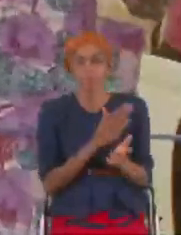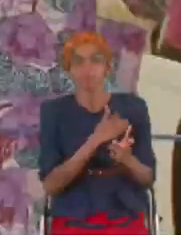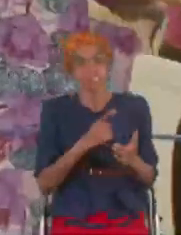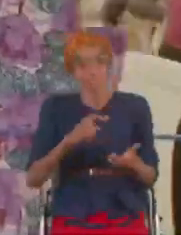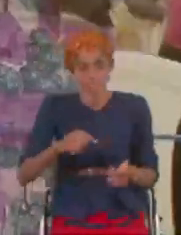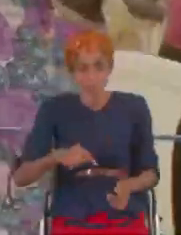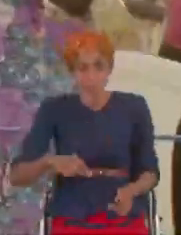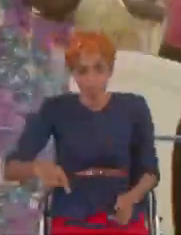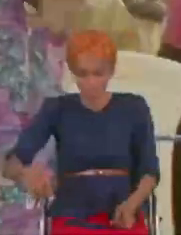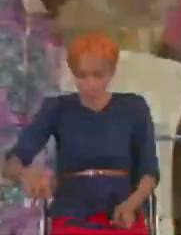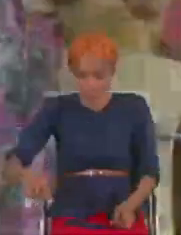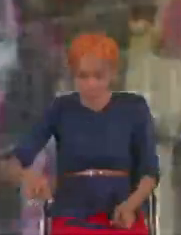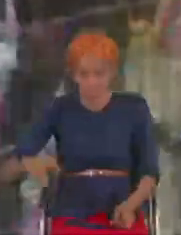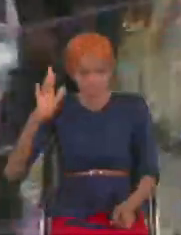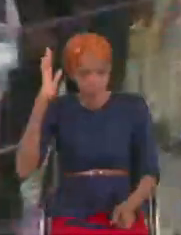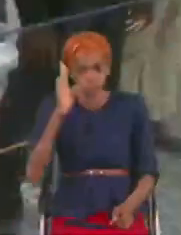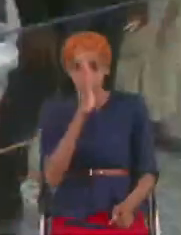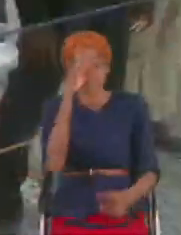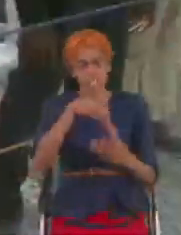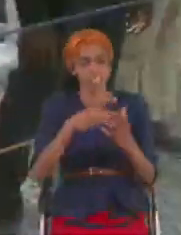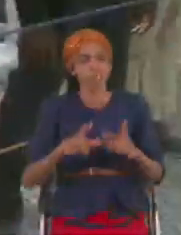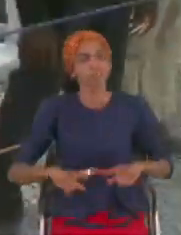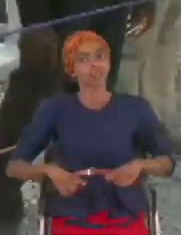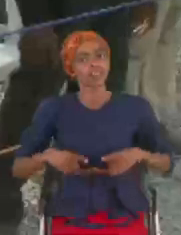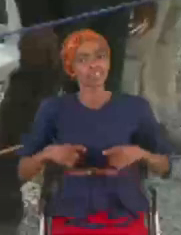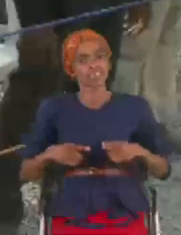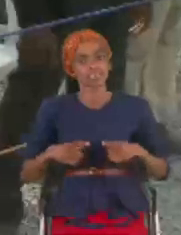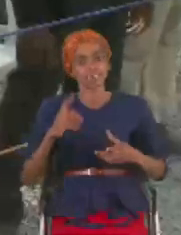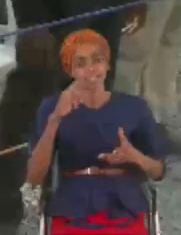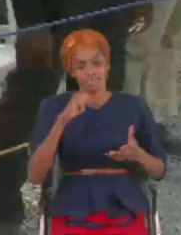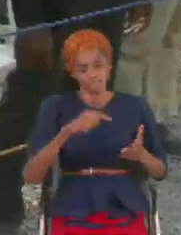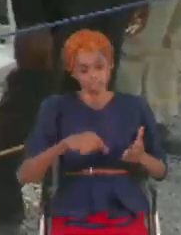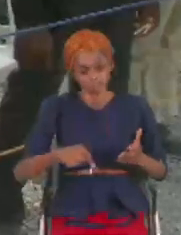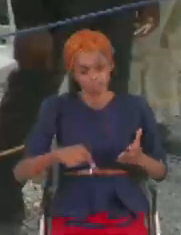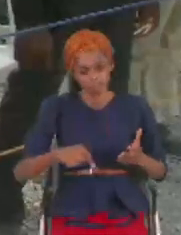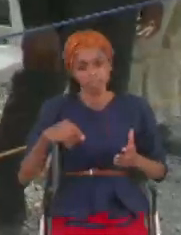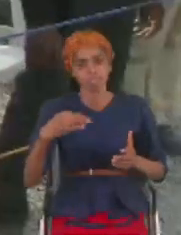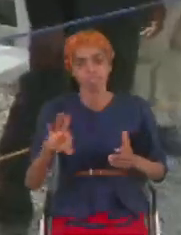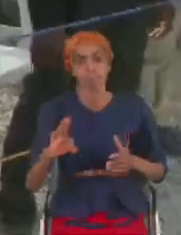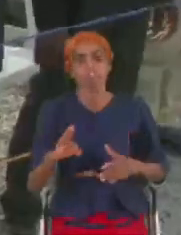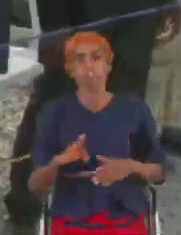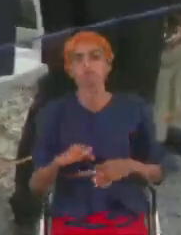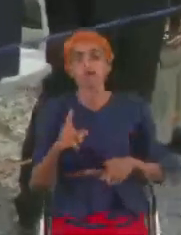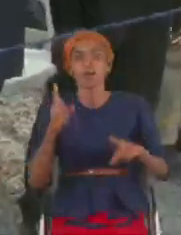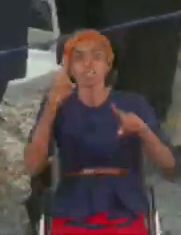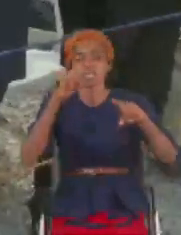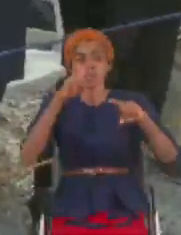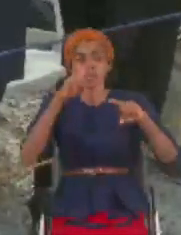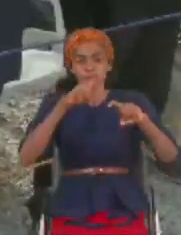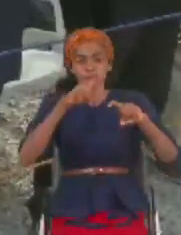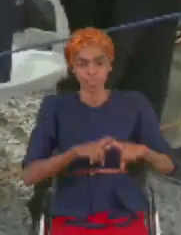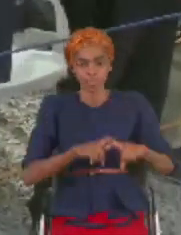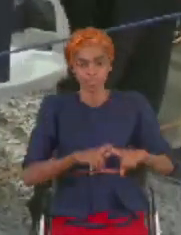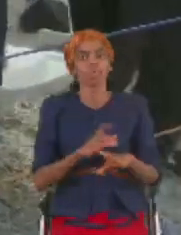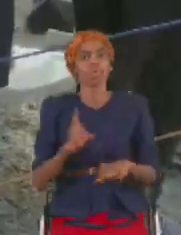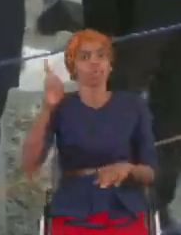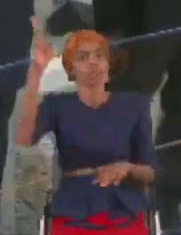et les marques selon dans ta vie les marques de la dépendance en